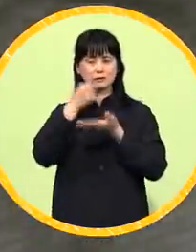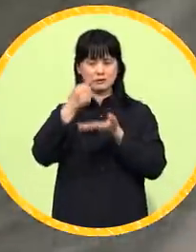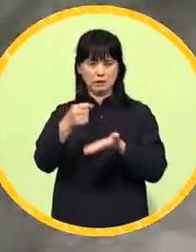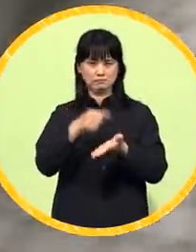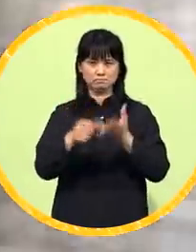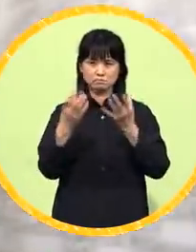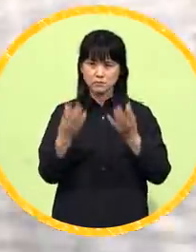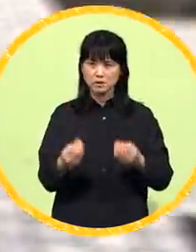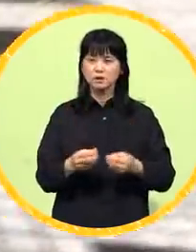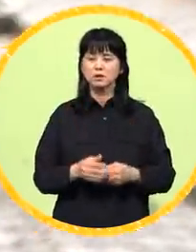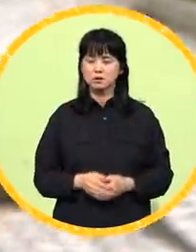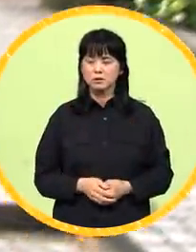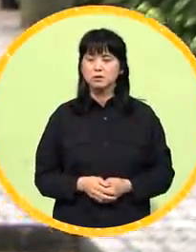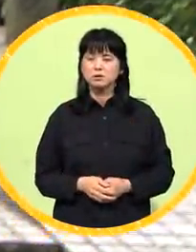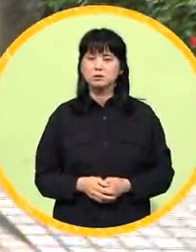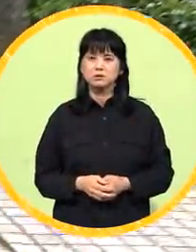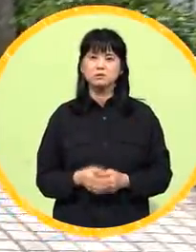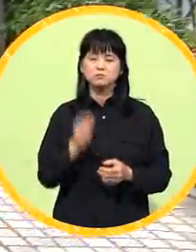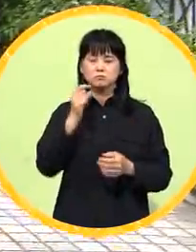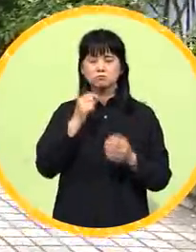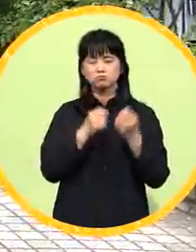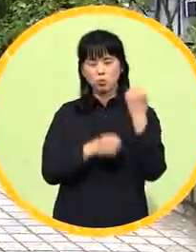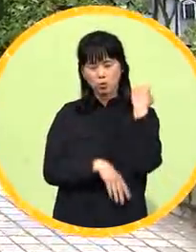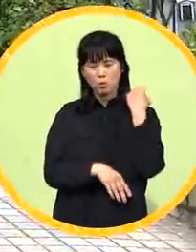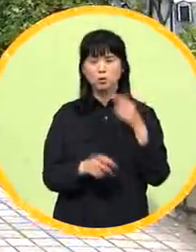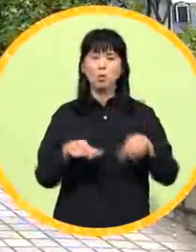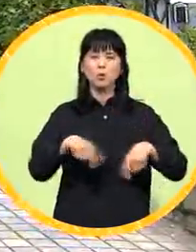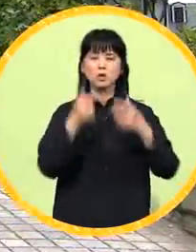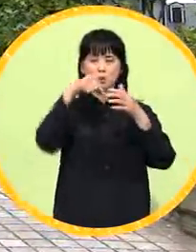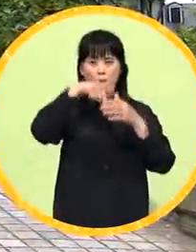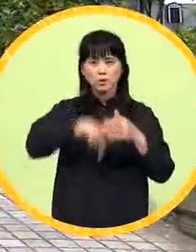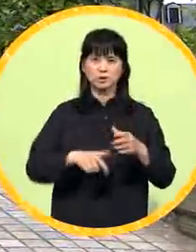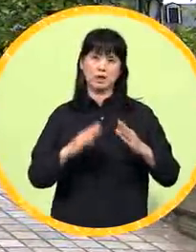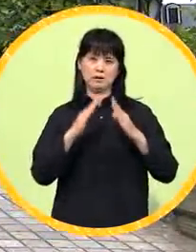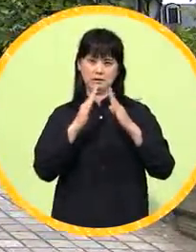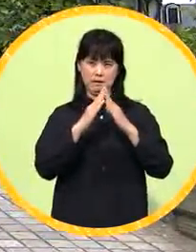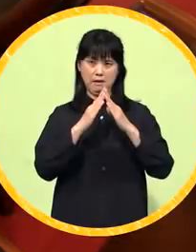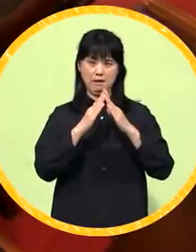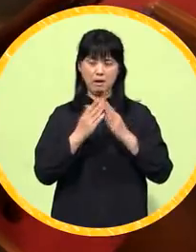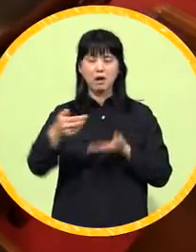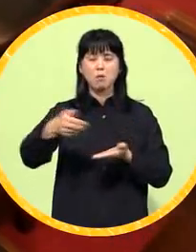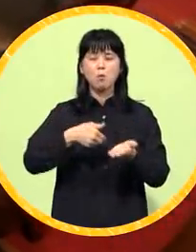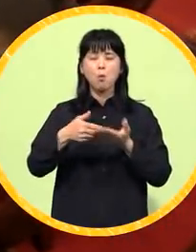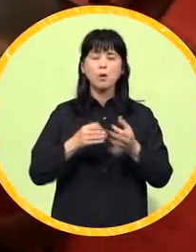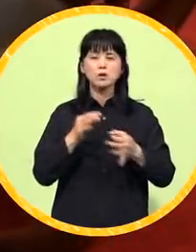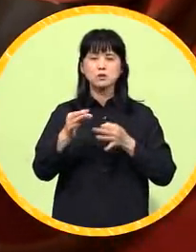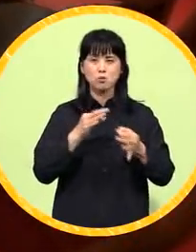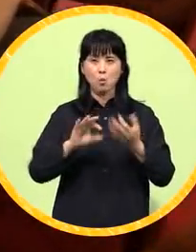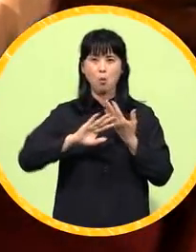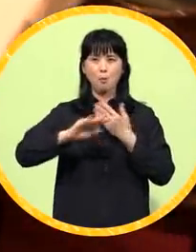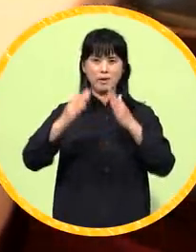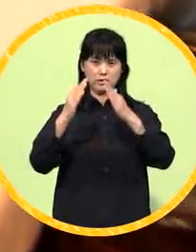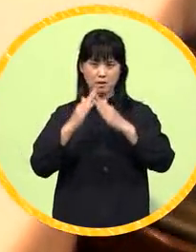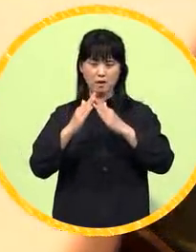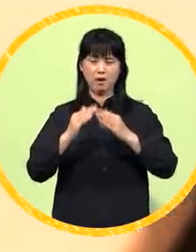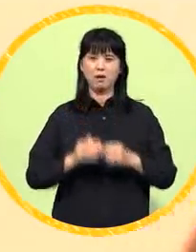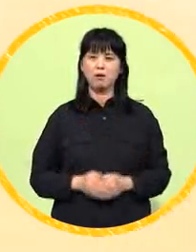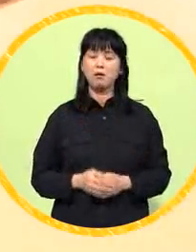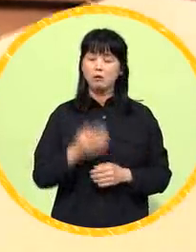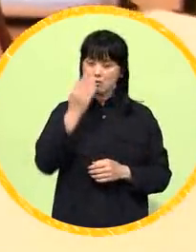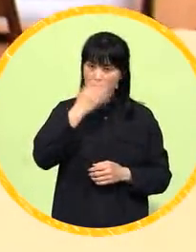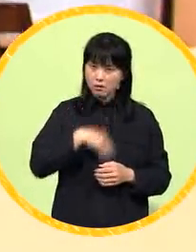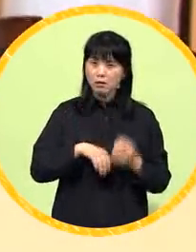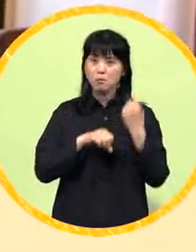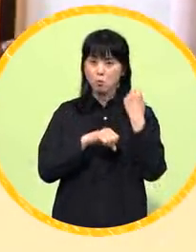建物になりますq 機能したケーっと言われる保育所の方の別邸だったんですねもともと